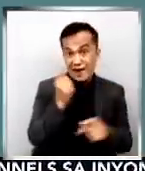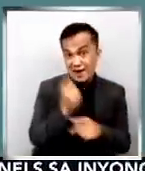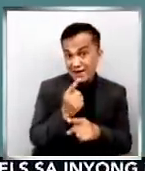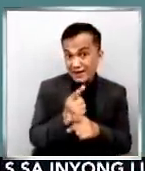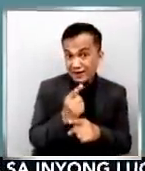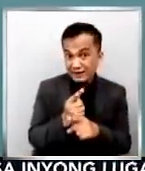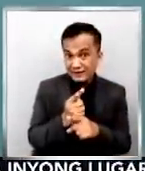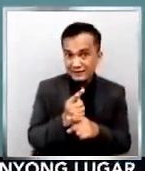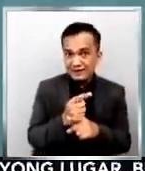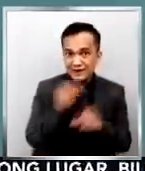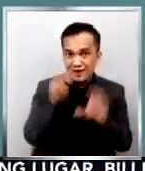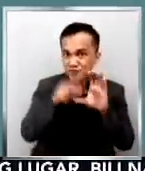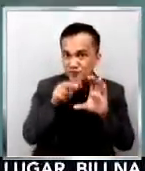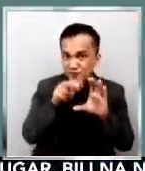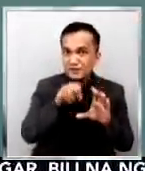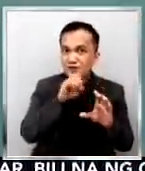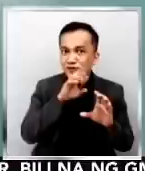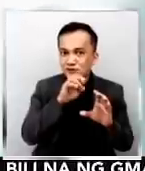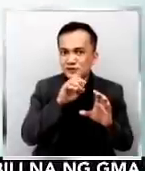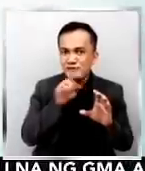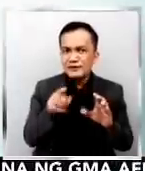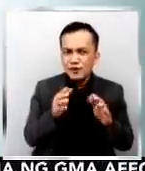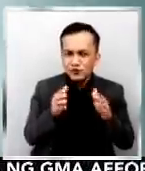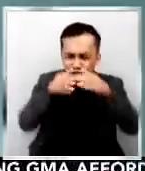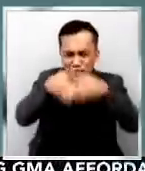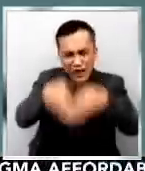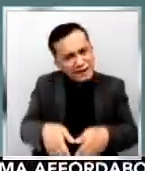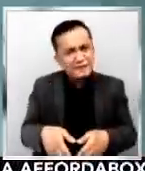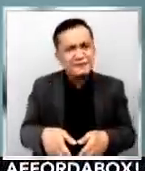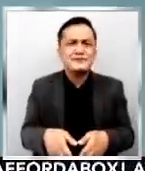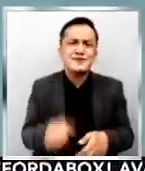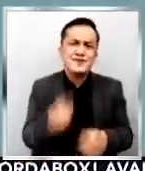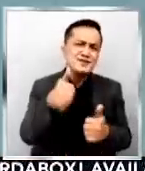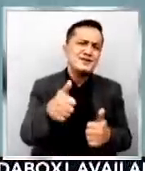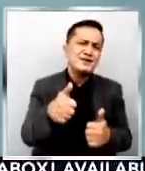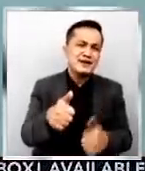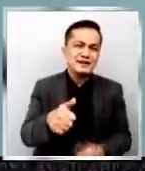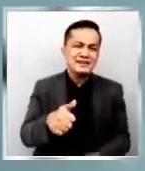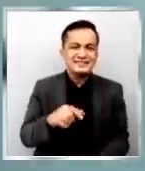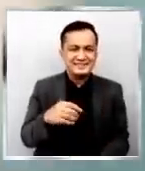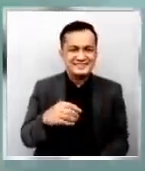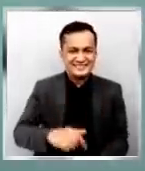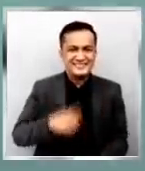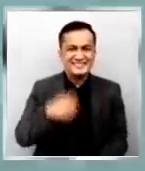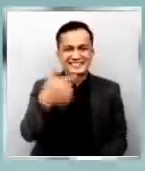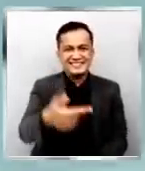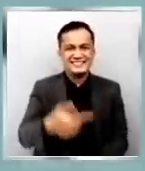Lola, To Dive For. Oscar Oida, Nakatutok.